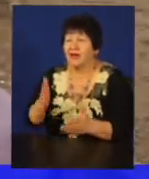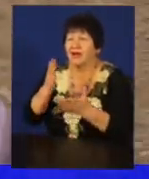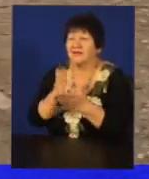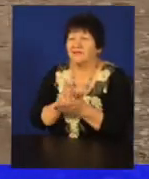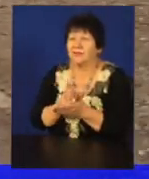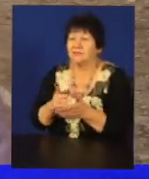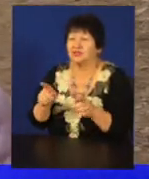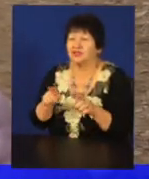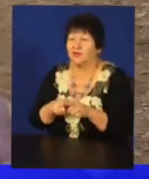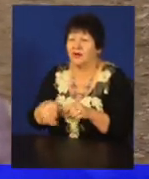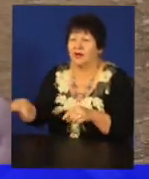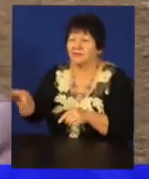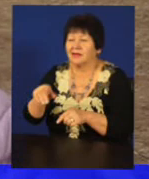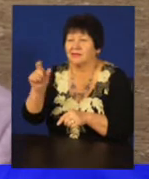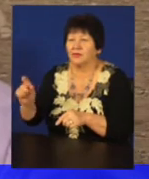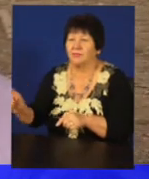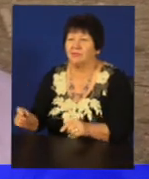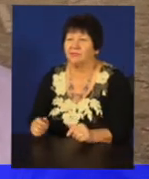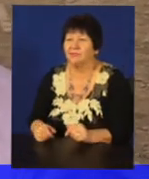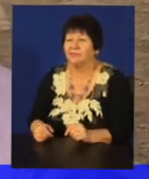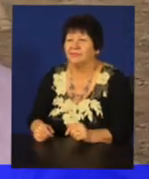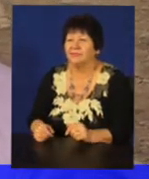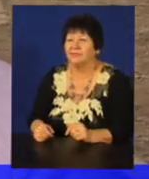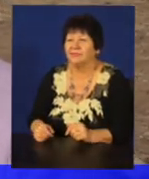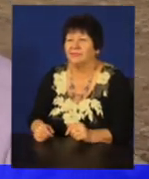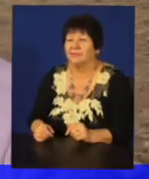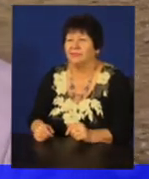și noi, ca toată lumea, o să fim.